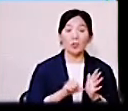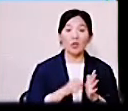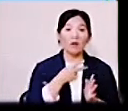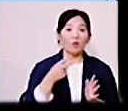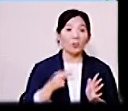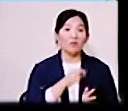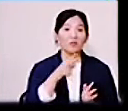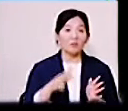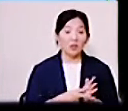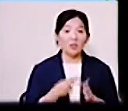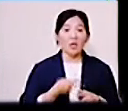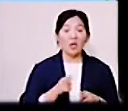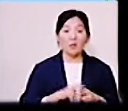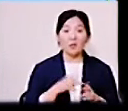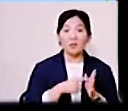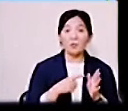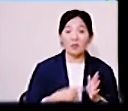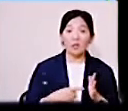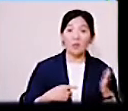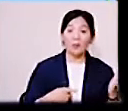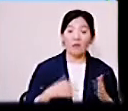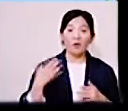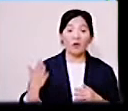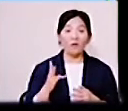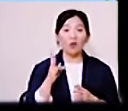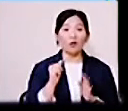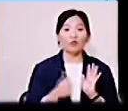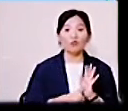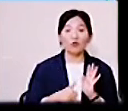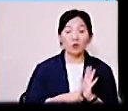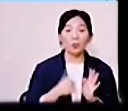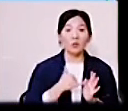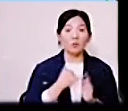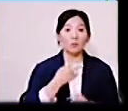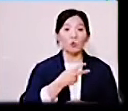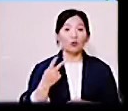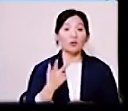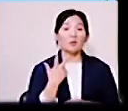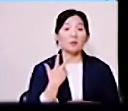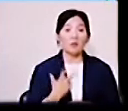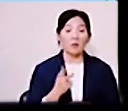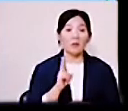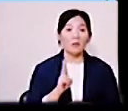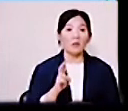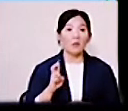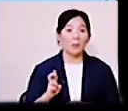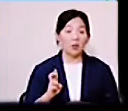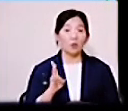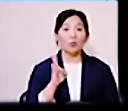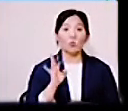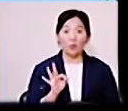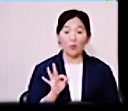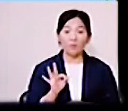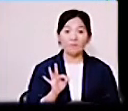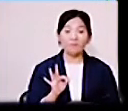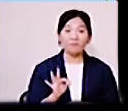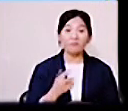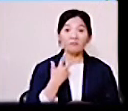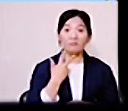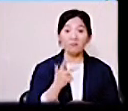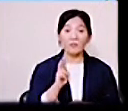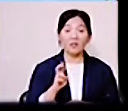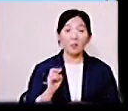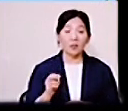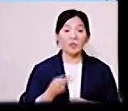18. Мы делим и правую и левую часть на 6, и у нас получается 3 килобайта. Но 3